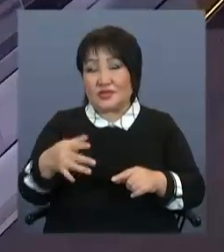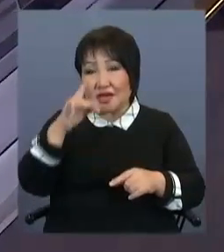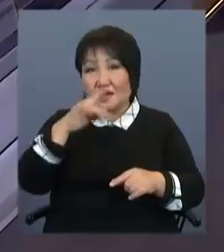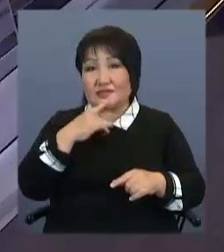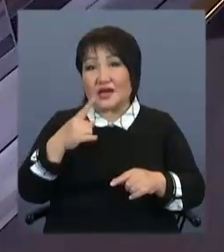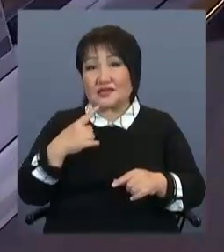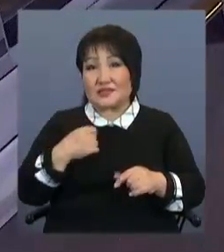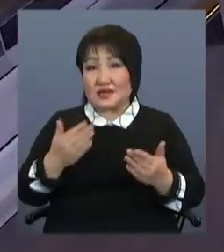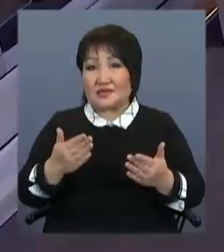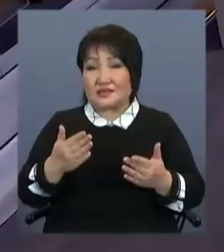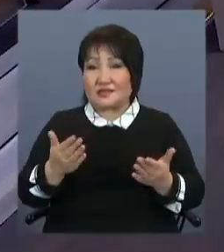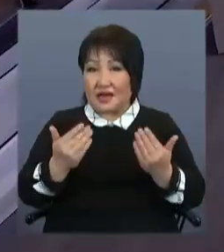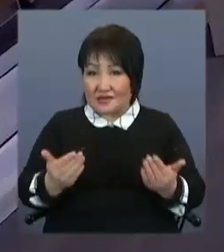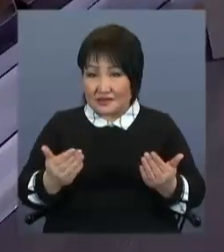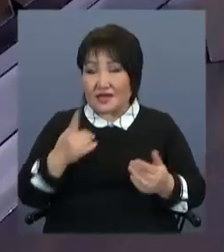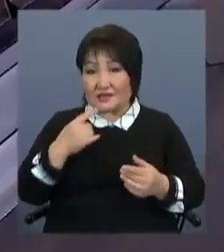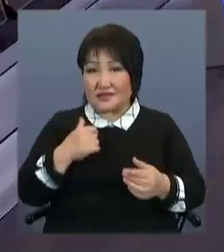қазіргі әскерге салыстыруға болмайды.